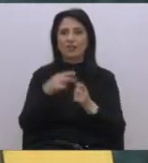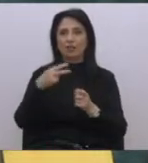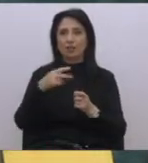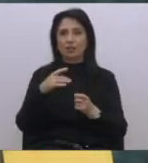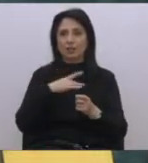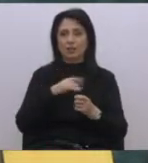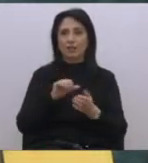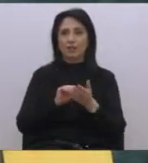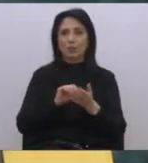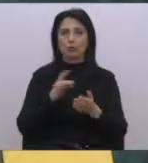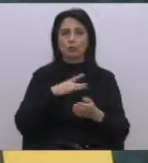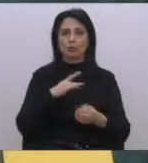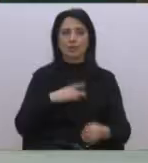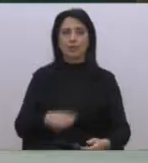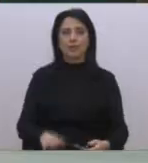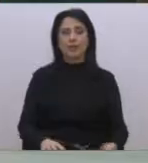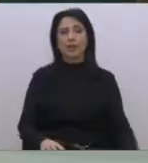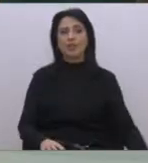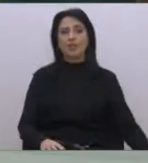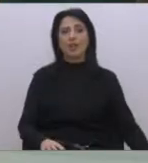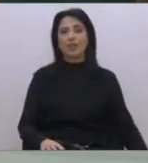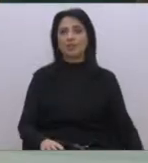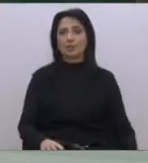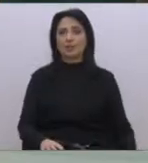samuci tetristi.